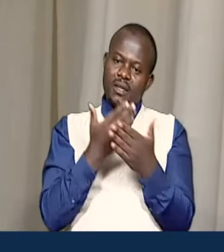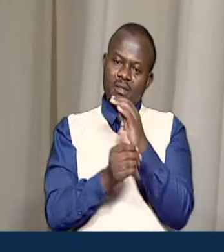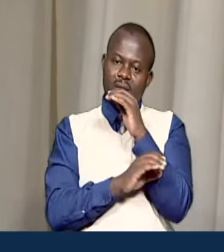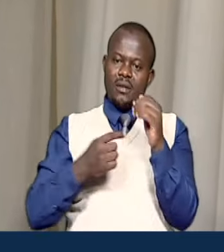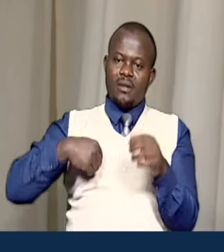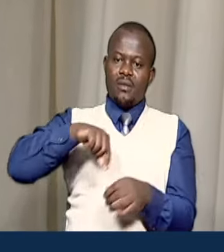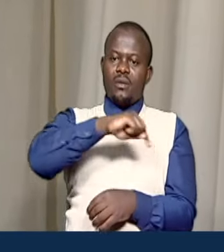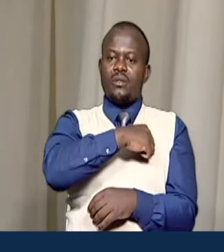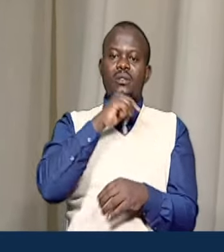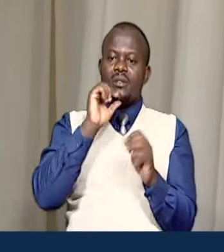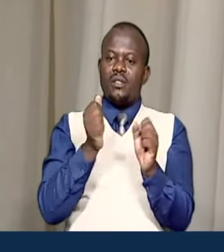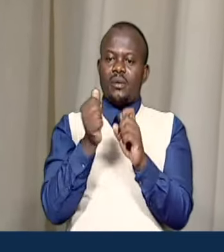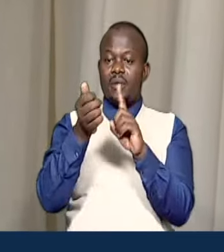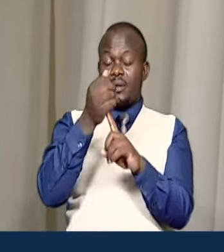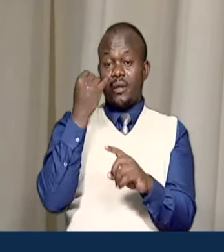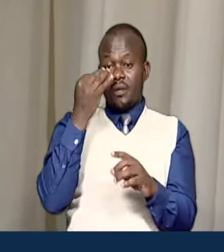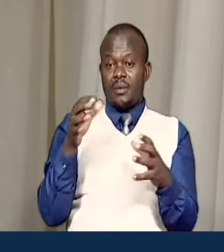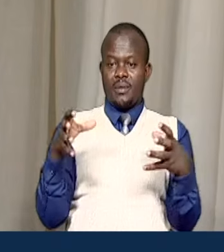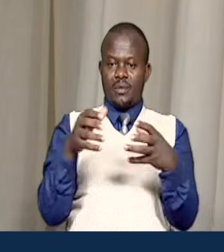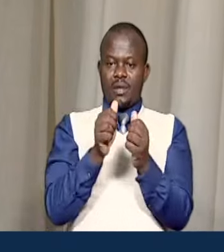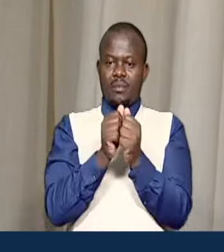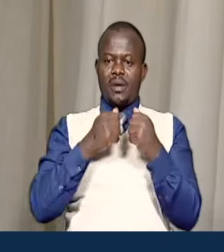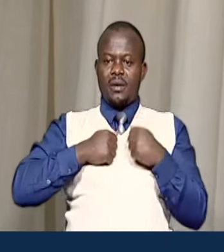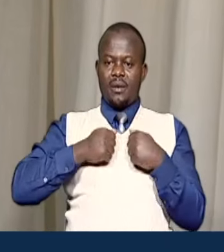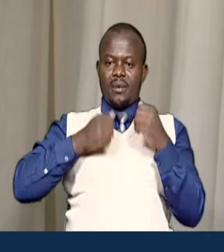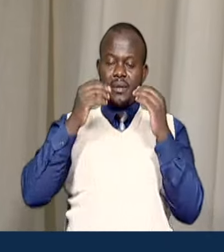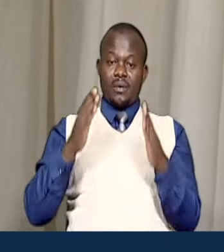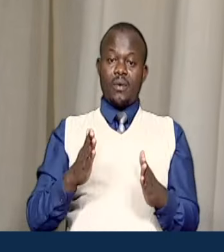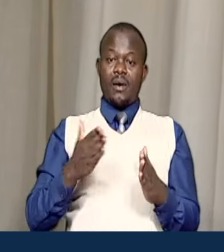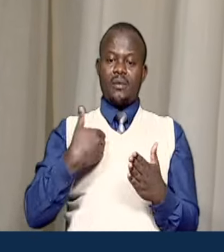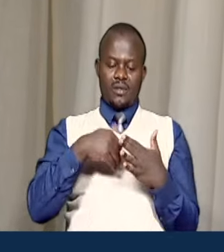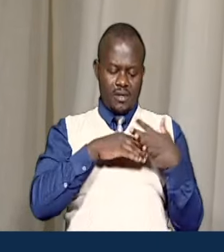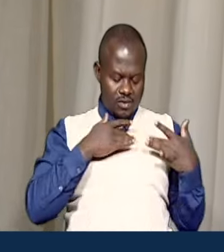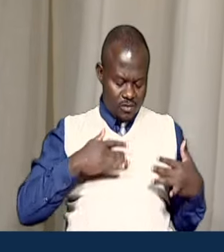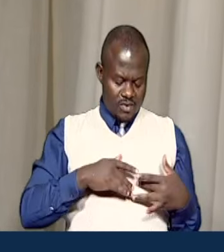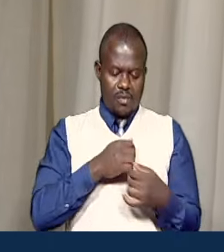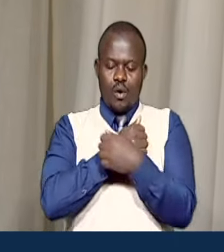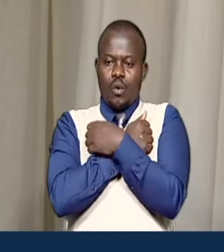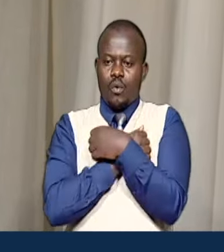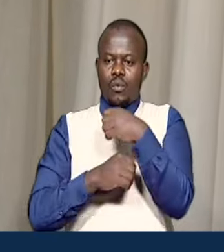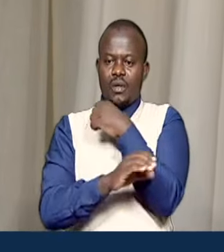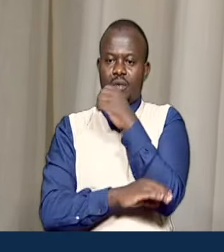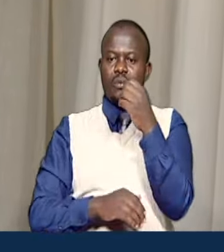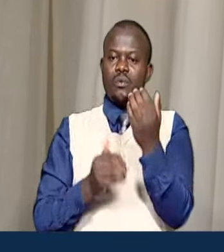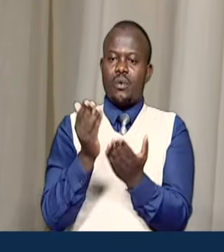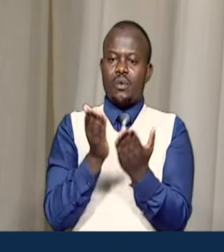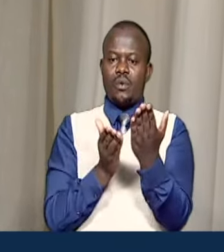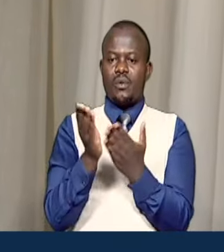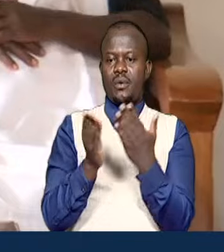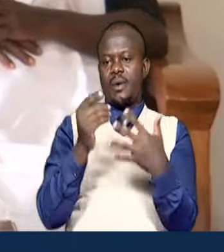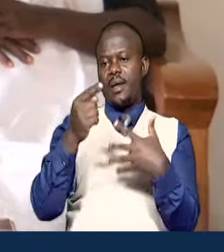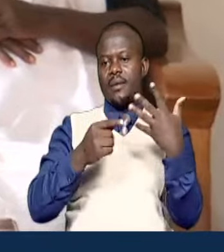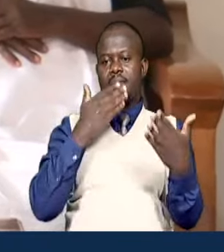cyacu kitagera igihe dushyize hamwe nk'abanyarwanda bafite umutima wo gukunda igihugu no kugikorera